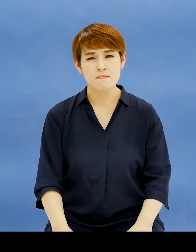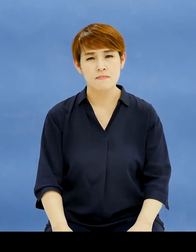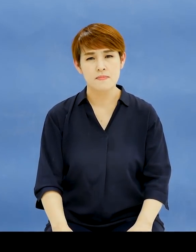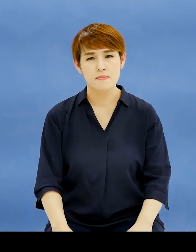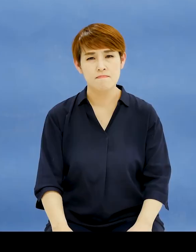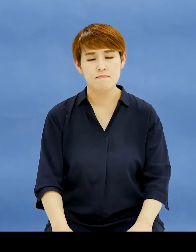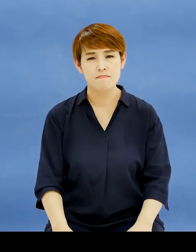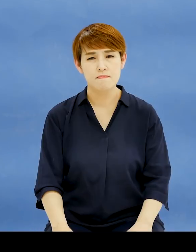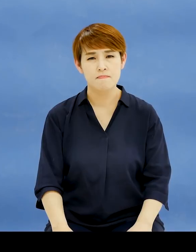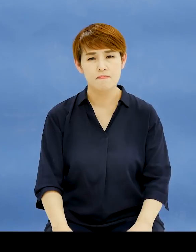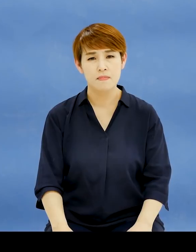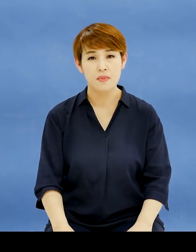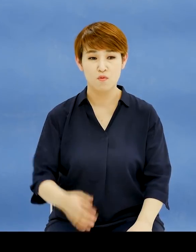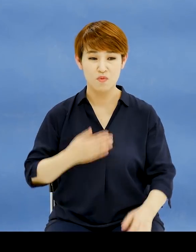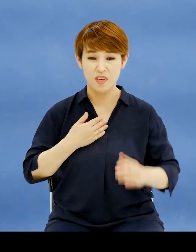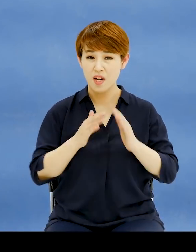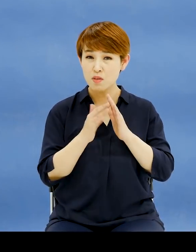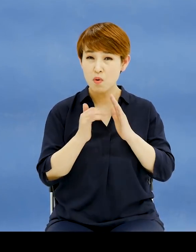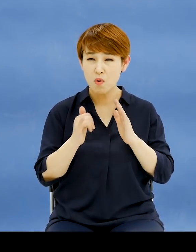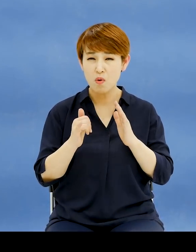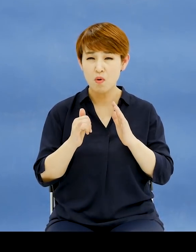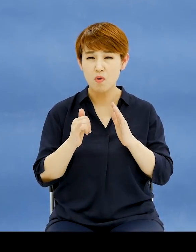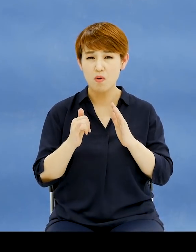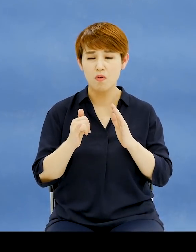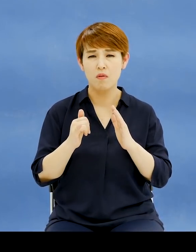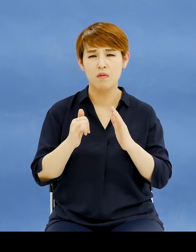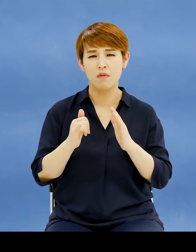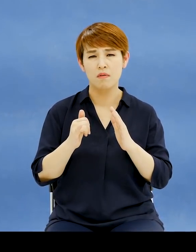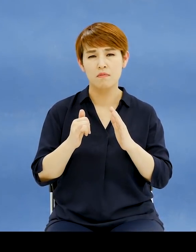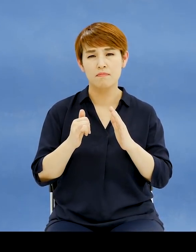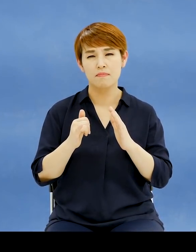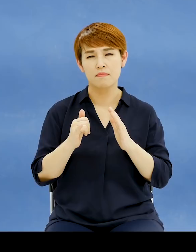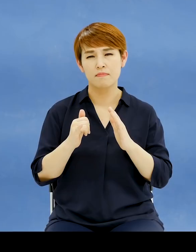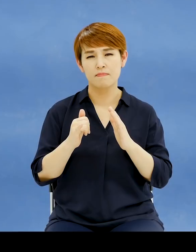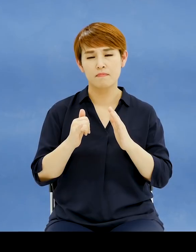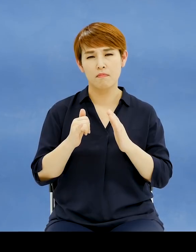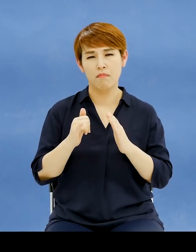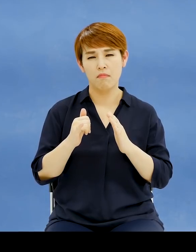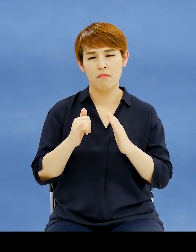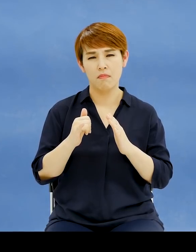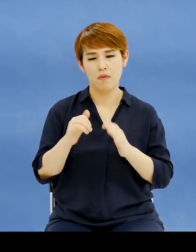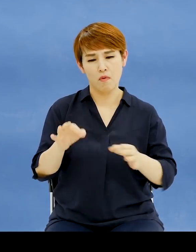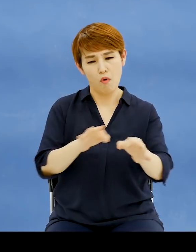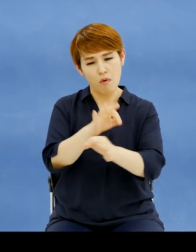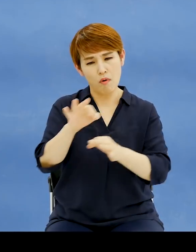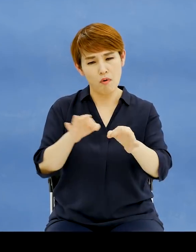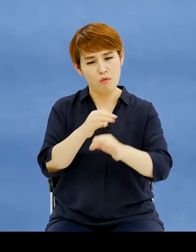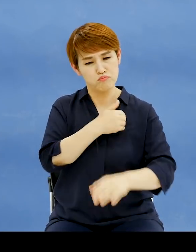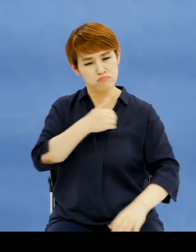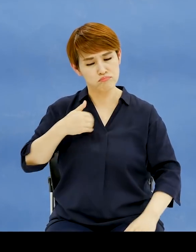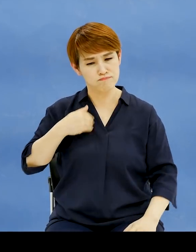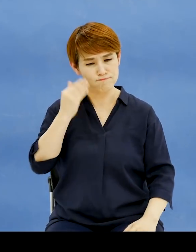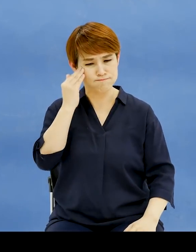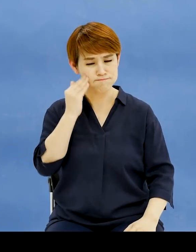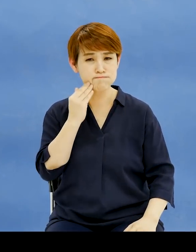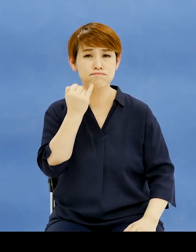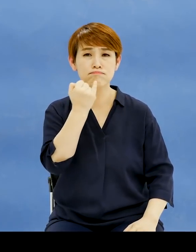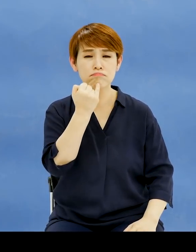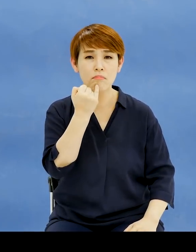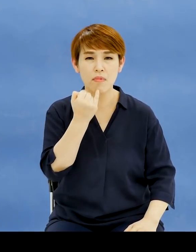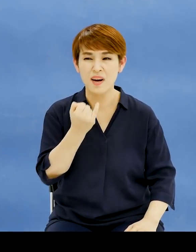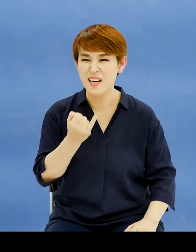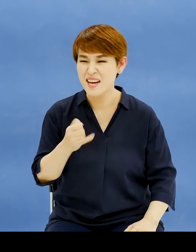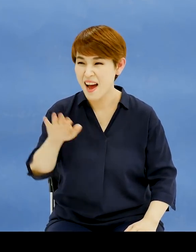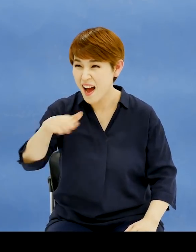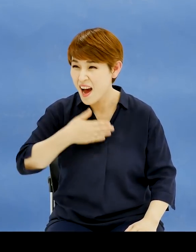벗어나고 싶었거든요. 그리고 저희 가족이 진짜로 이렇게 좀 많이 이렇게 재정적으로 그래도 환경이 넉넉했었는데